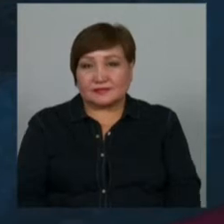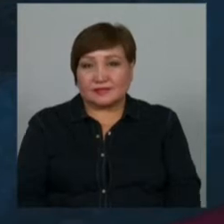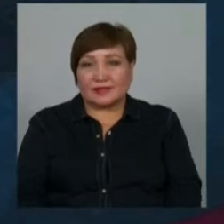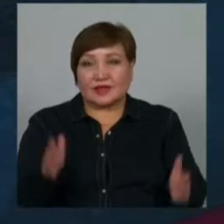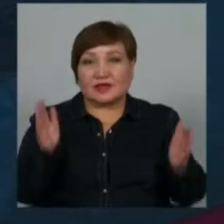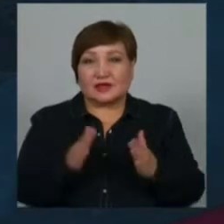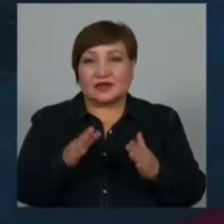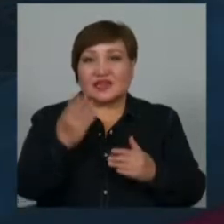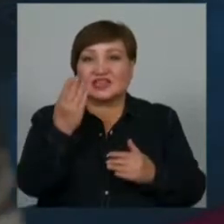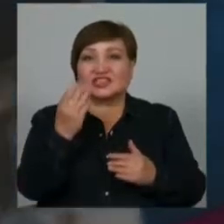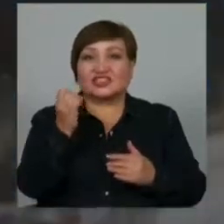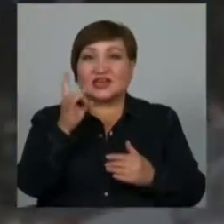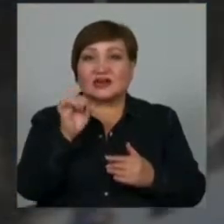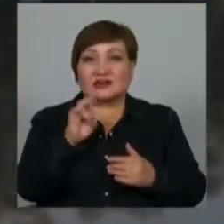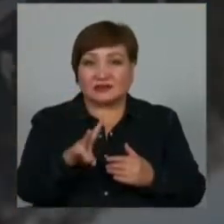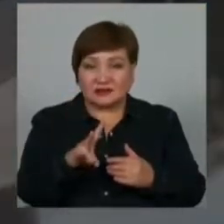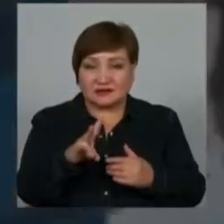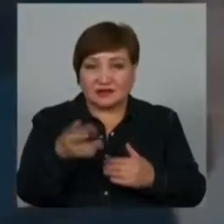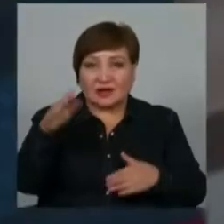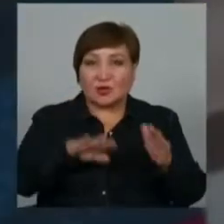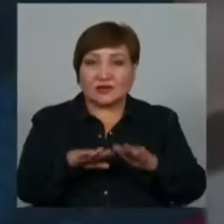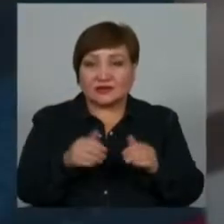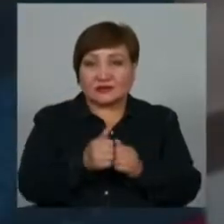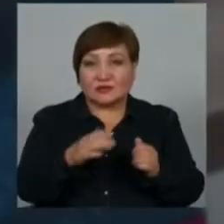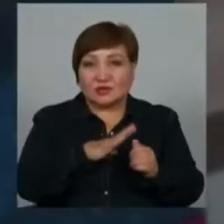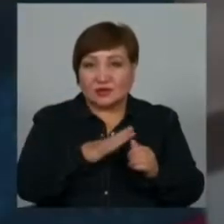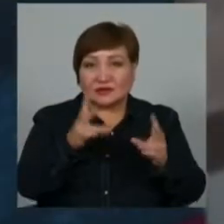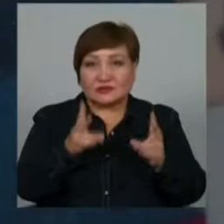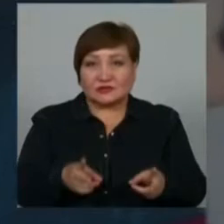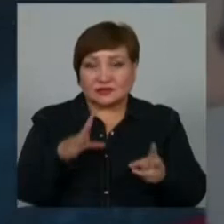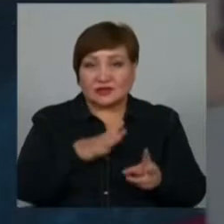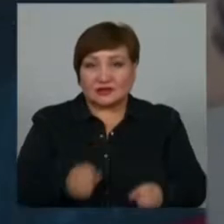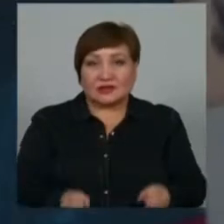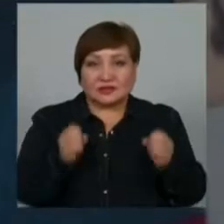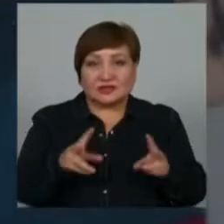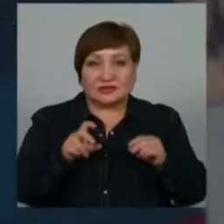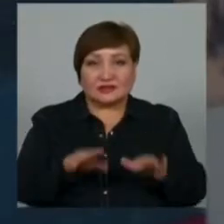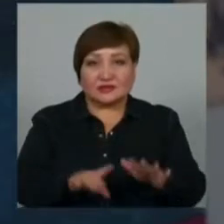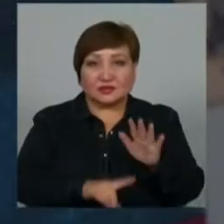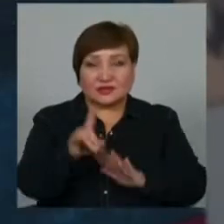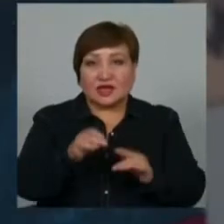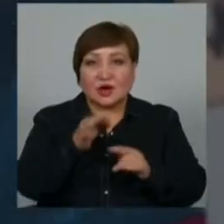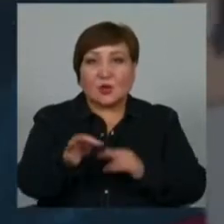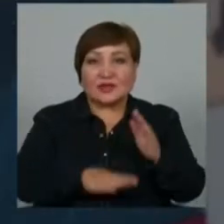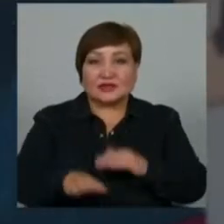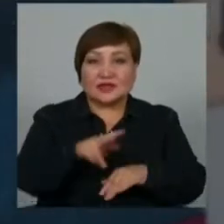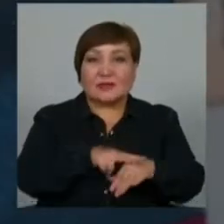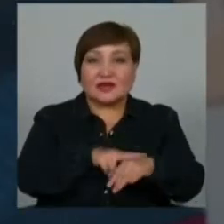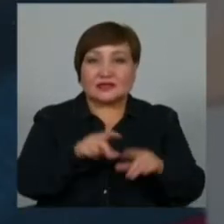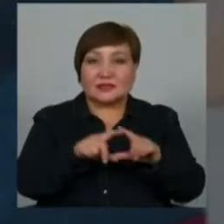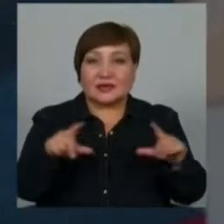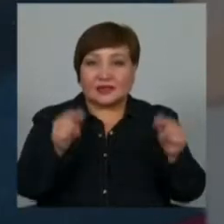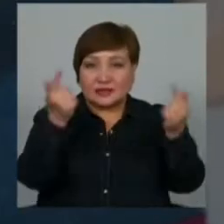Шарын шатқалында болған қайғылы оқиғаға қатысты қылмыстық іс қозғалды. Облыстық полиция департаментінің хабарлауынша,